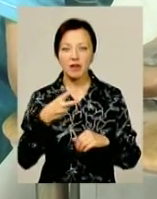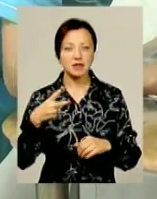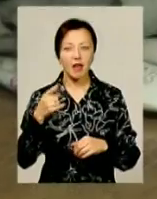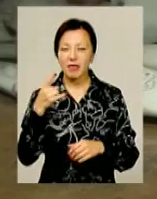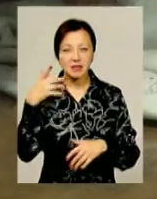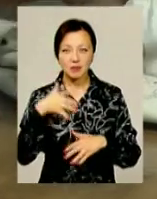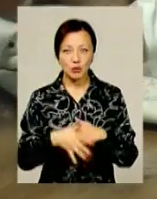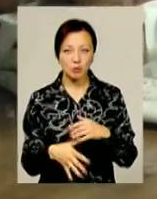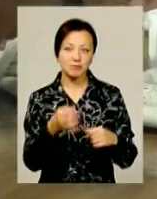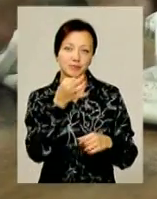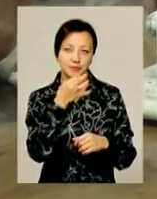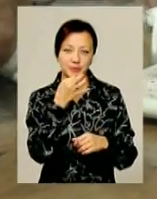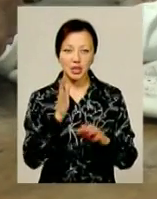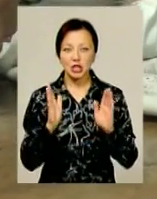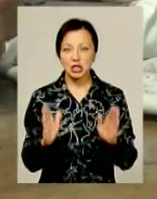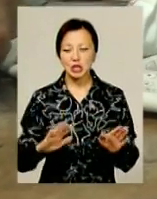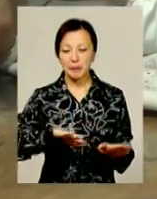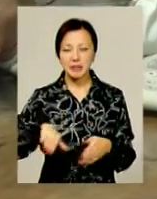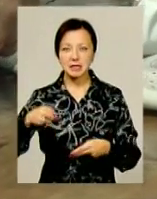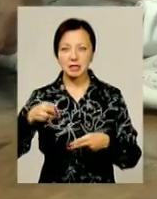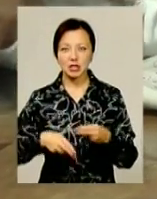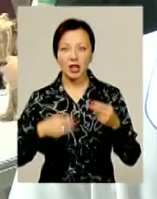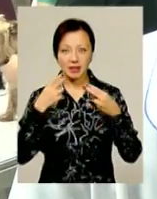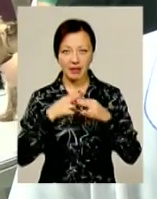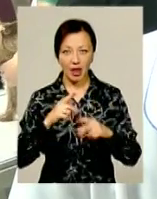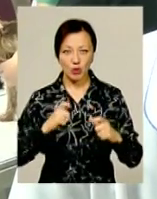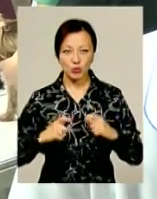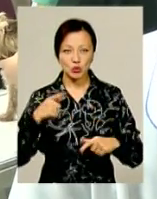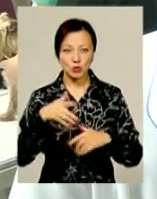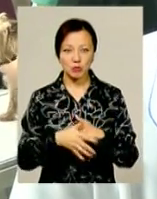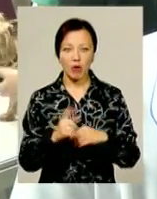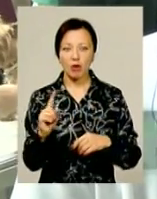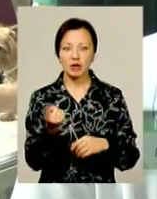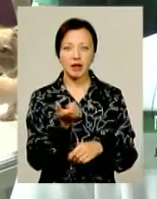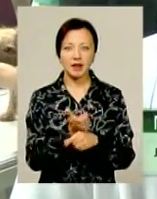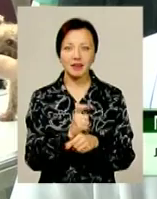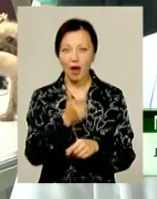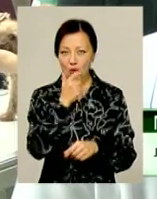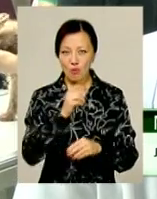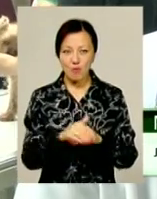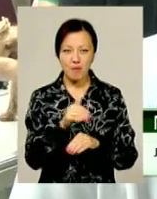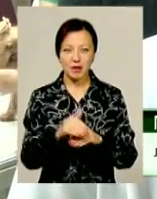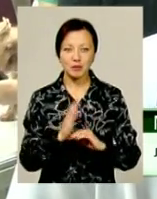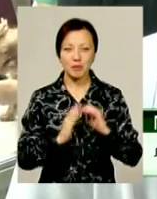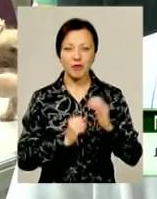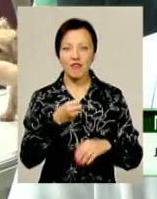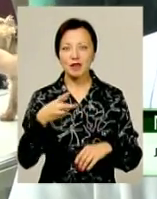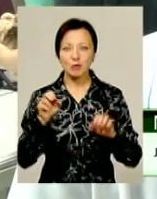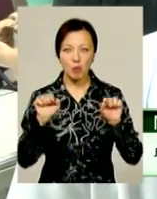Каже, ветеринарія припала до вподоби лише після закінчення технікуму. Зрозумів, що це одна із найгуманніших професій, яку тільки можна було